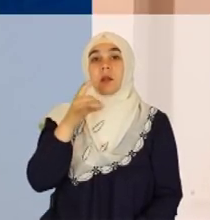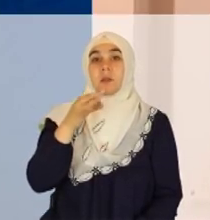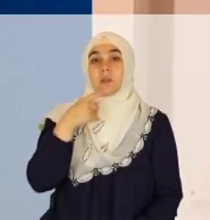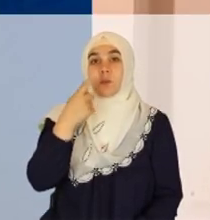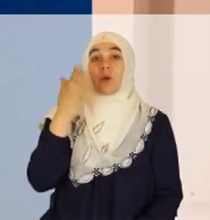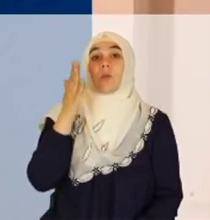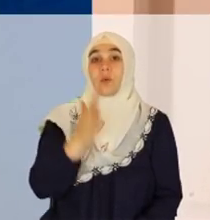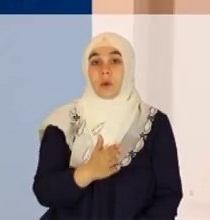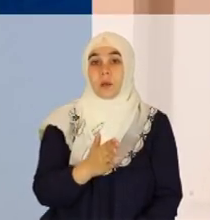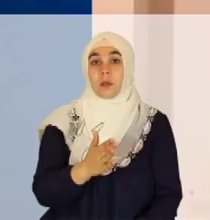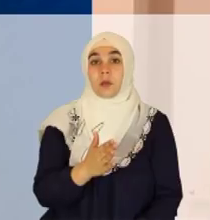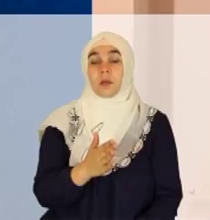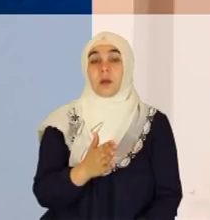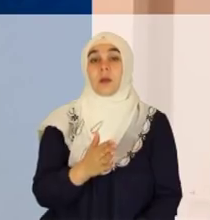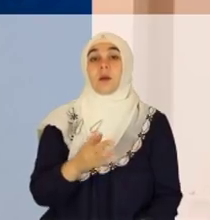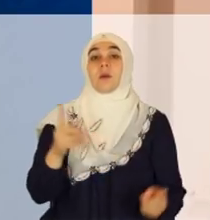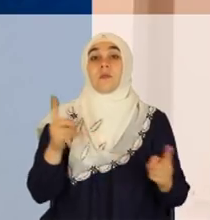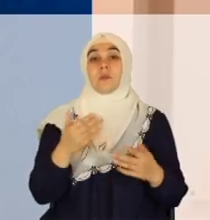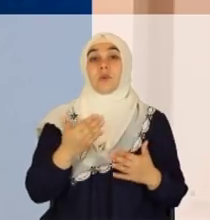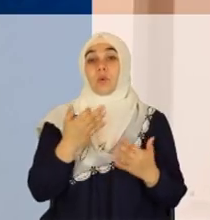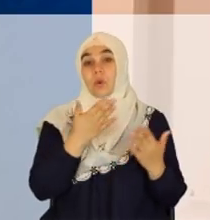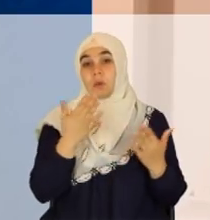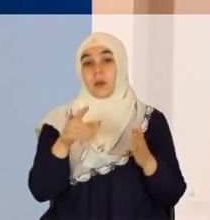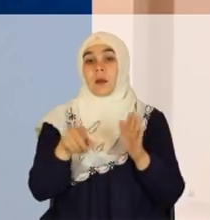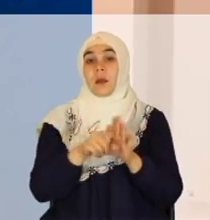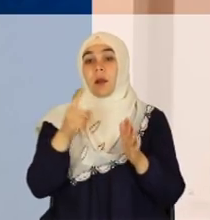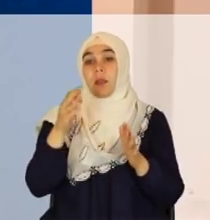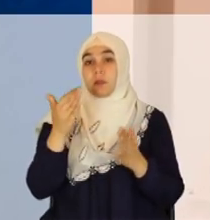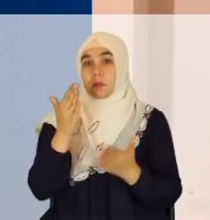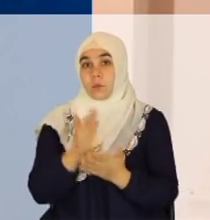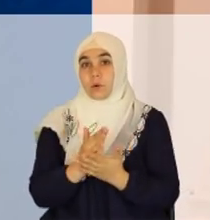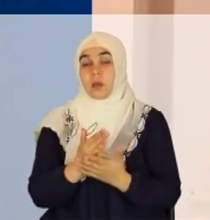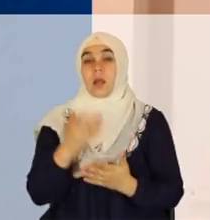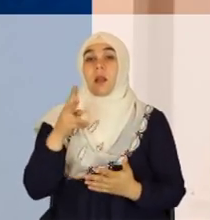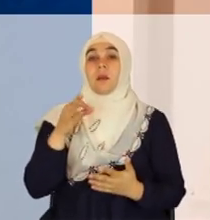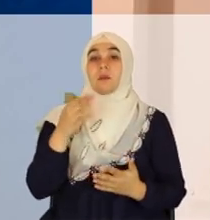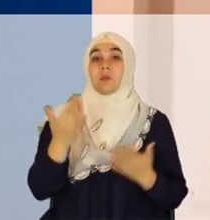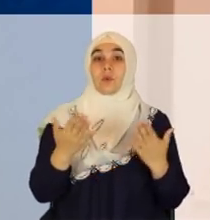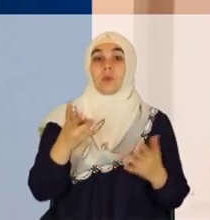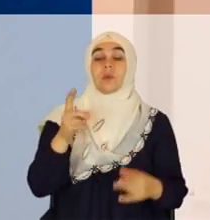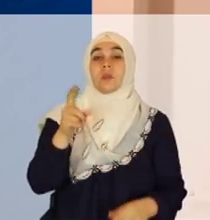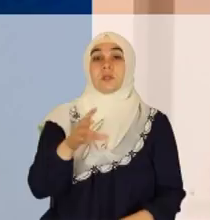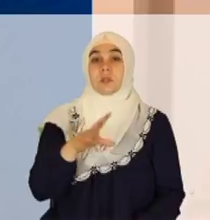alayhissalom bo'lganlar, qissalari Qur'onda, hadisda bor, lekin u kishini,